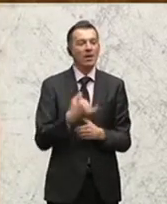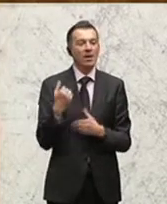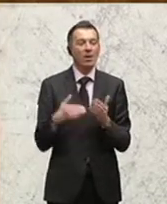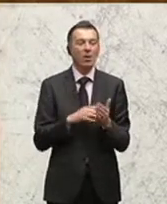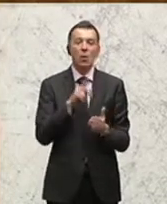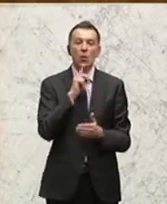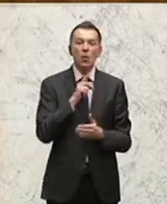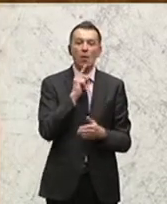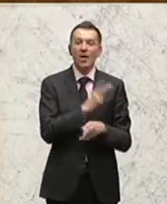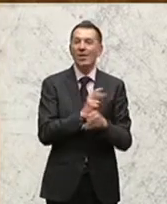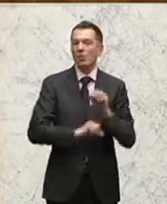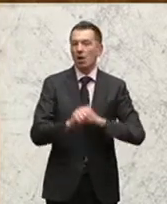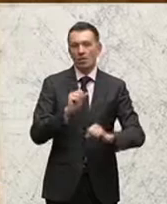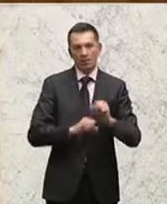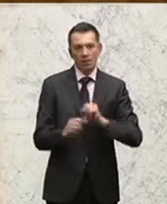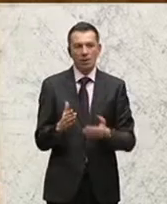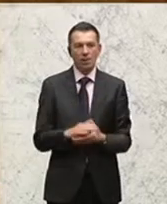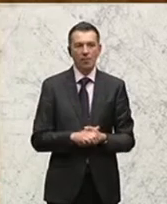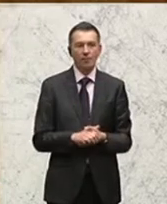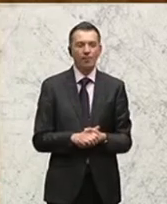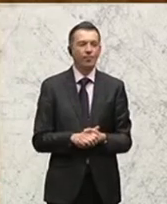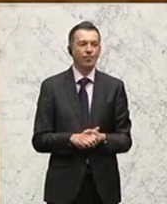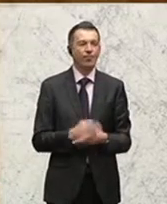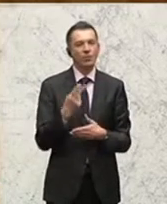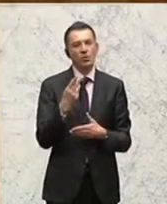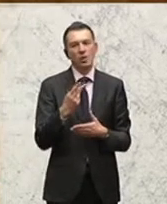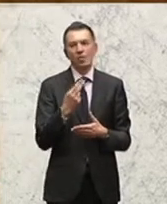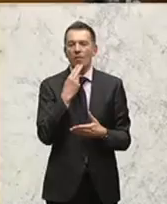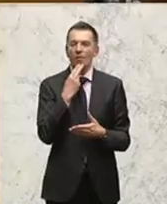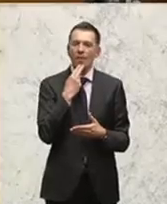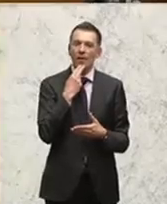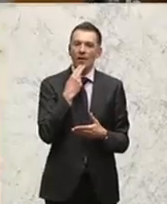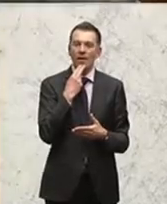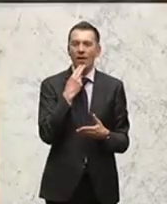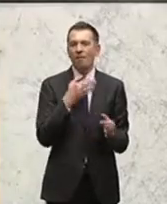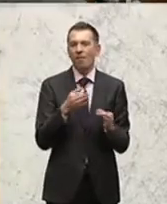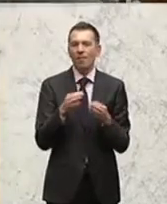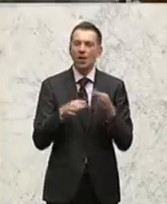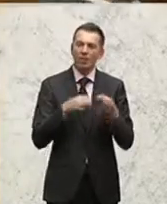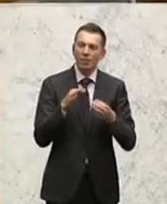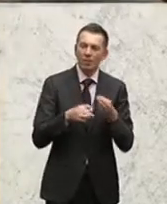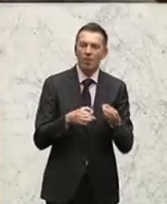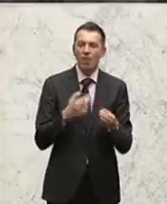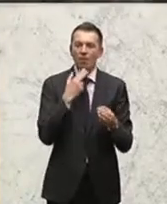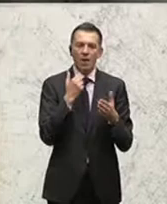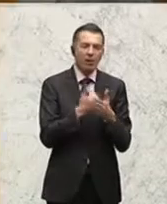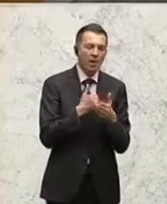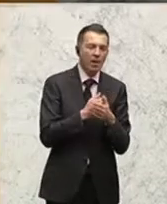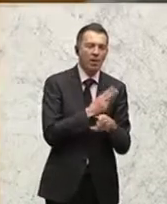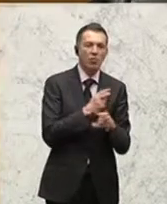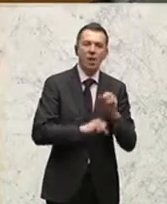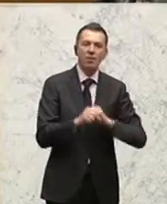immer zu wenige Staatsanwälte. Es ist also hier, wenn man sich anschaut, wer in welchen Verfahren aller vertritt jetzt auf Seiten